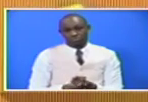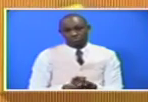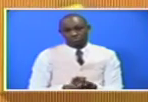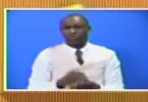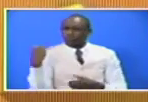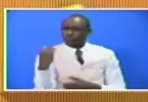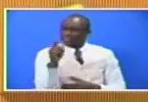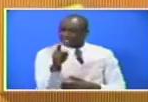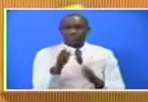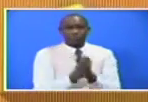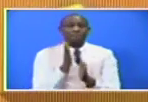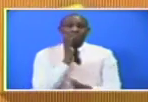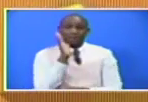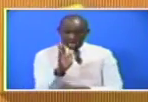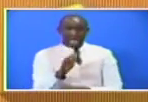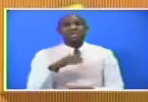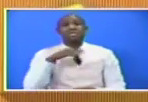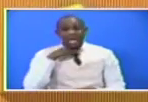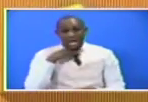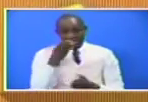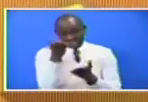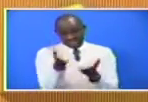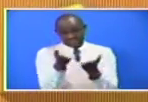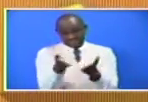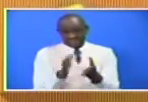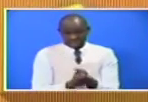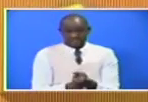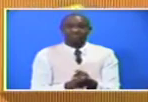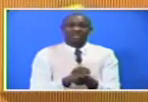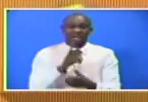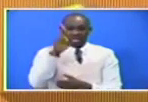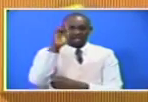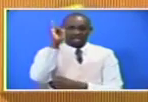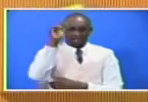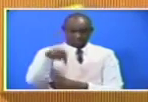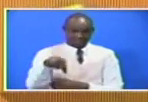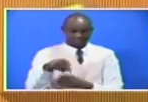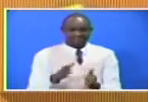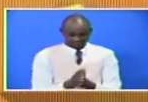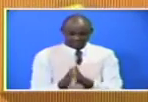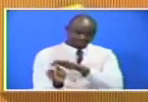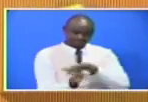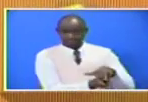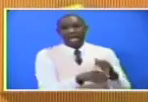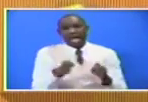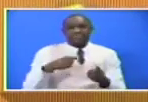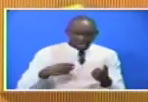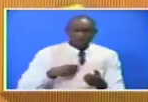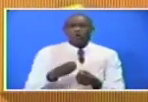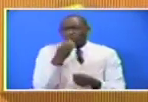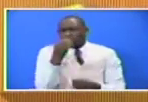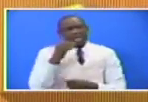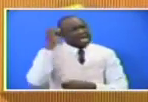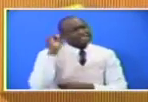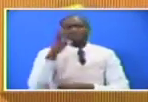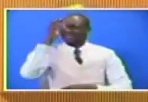Watoto hao na mama yao waliangamia kwenye mkasa huo. Mola ilaze roho zao mahali pema peponi. Kwingineko, bei ya juu ya bidhaa za